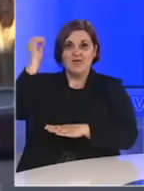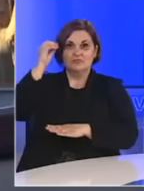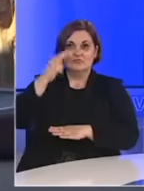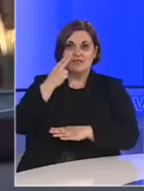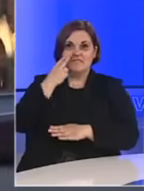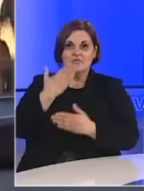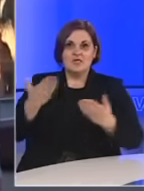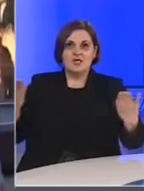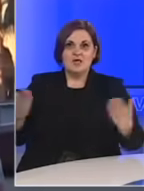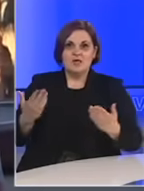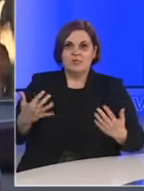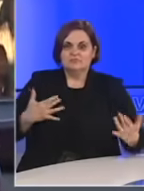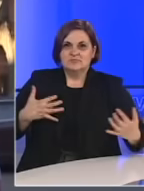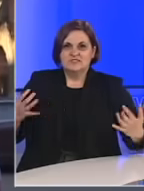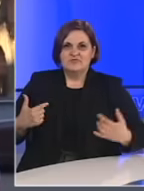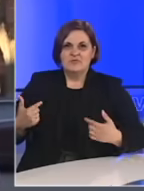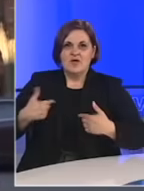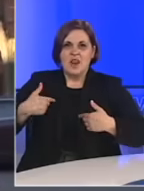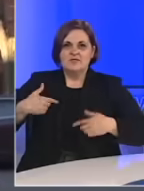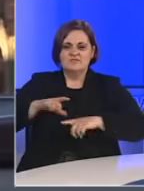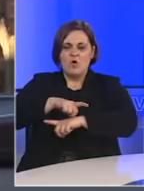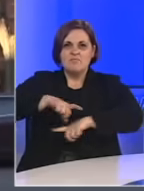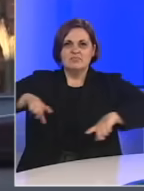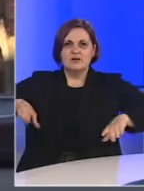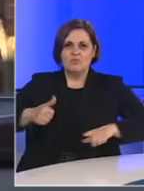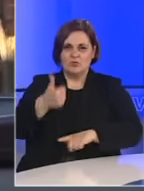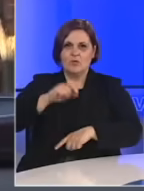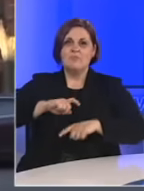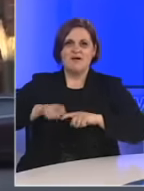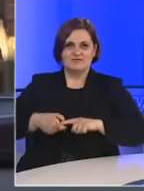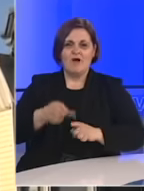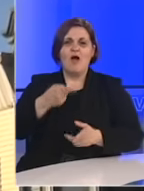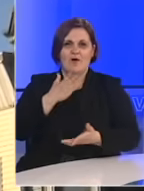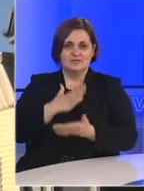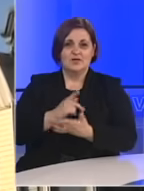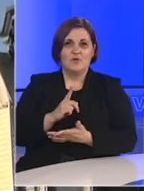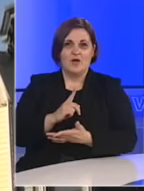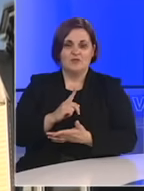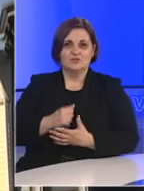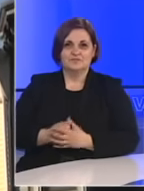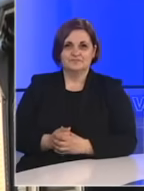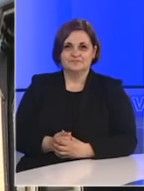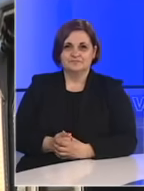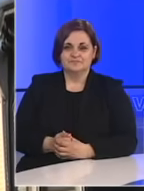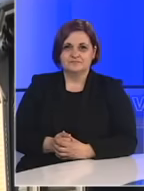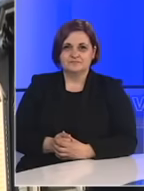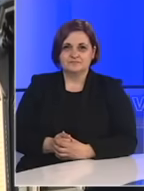vidim nekoga koji izvodi performans na svom trijemu i to je dobra stvar koja se događa.